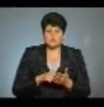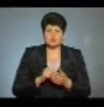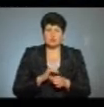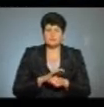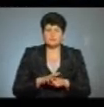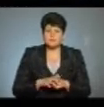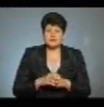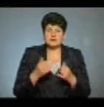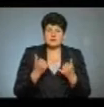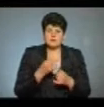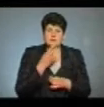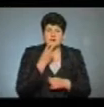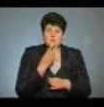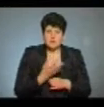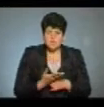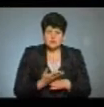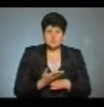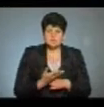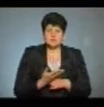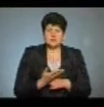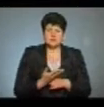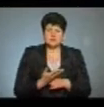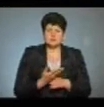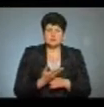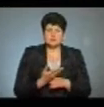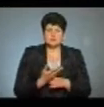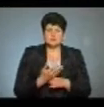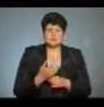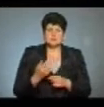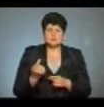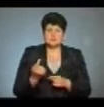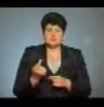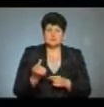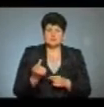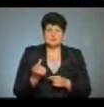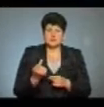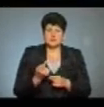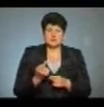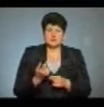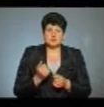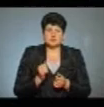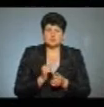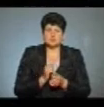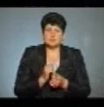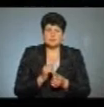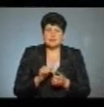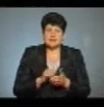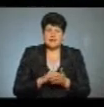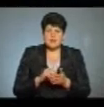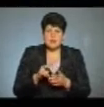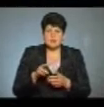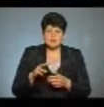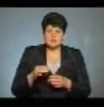COVID-19. Ну, зараз ви бачите, ми в процесі, тому лаборант завершує висушування матеріалу. Ми йдемо